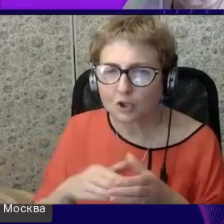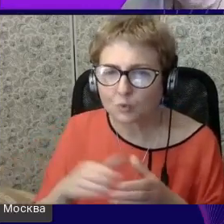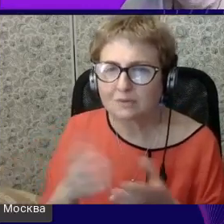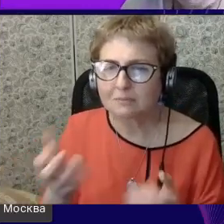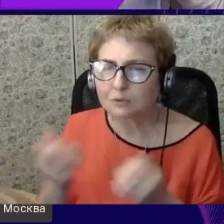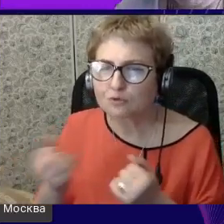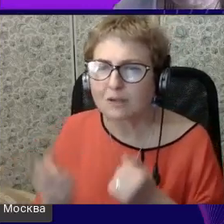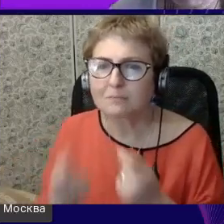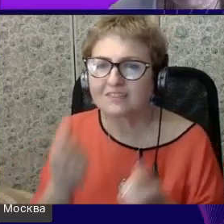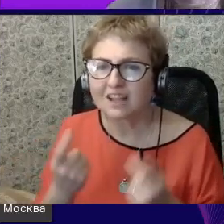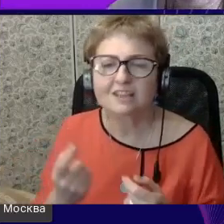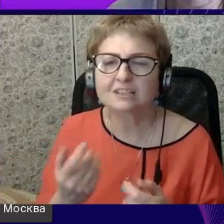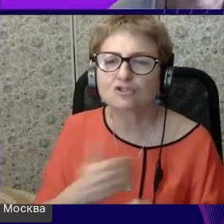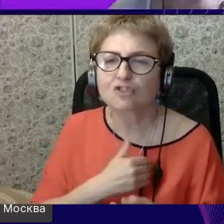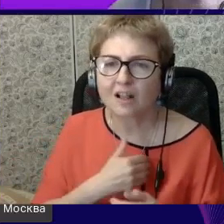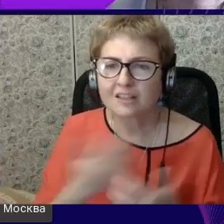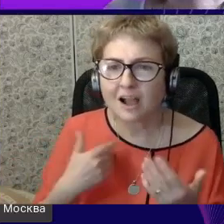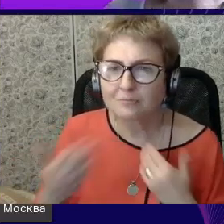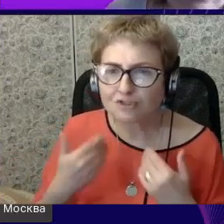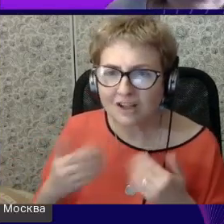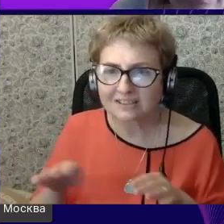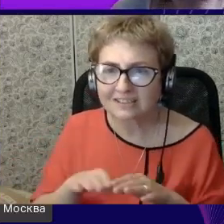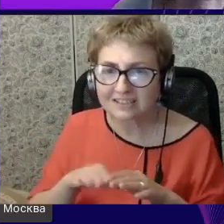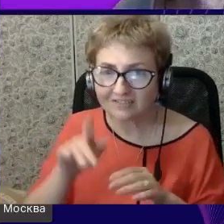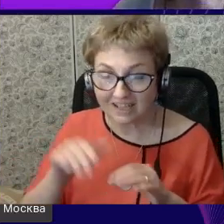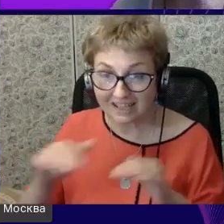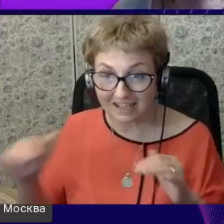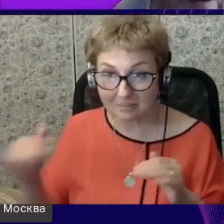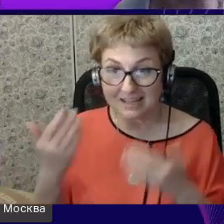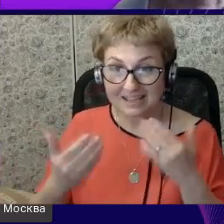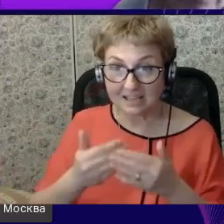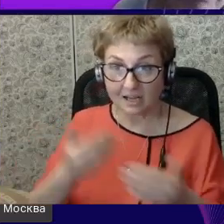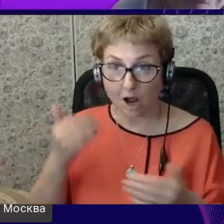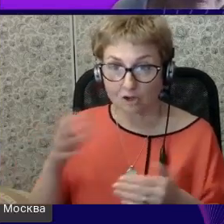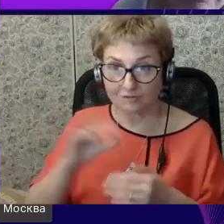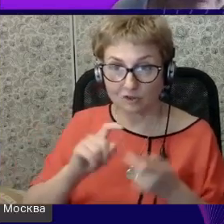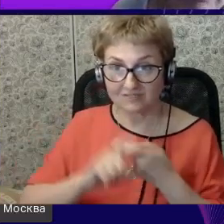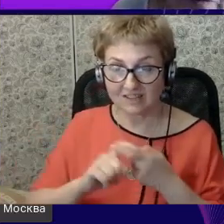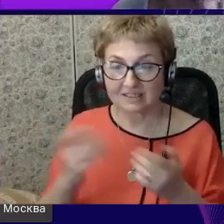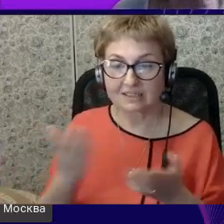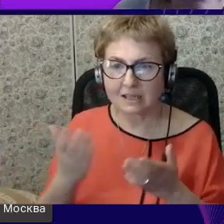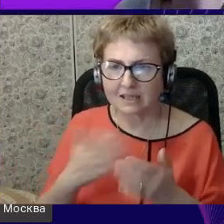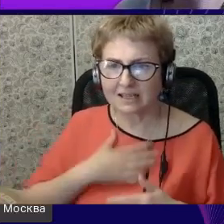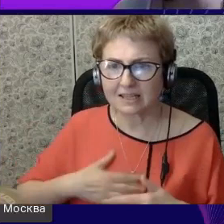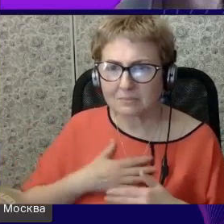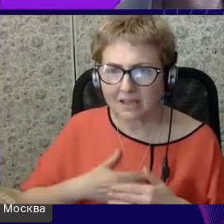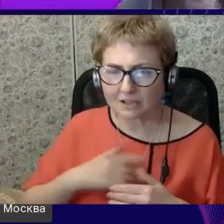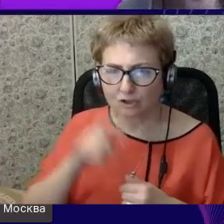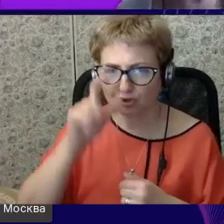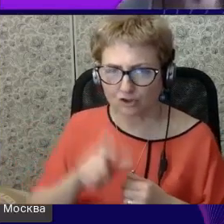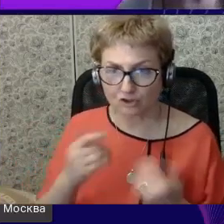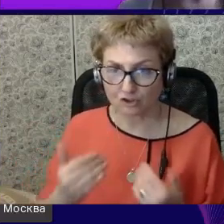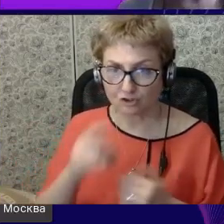изоляции, становится членом группы и приобретает, насколько это возможно, друзей. То есть у него появляется желание общаться со сверстниками. Вот,